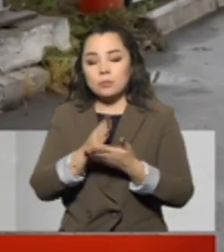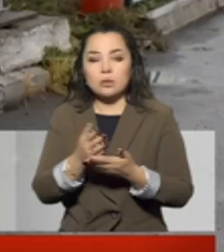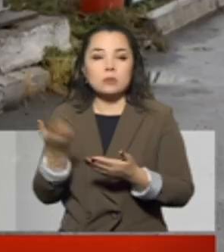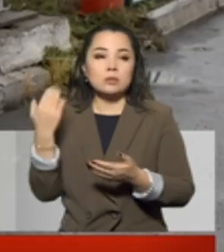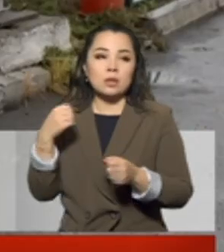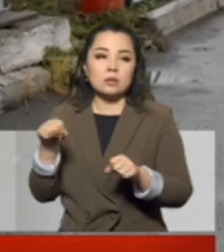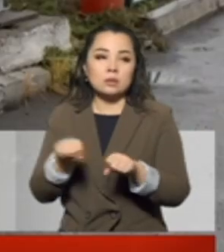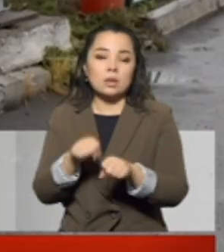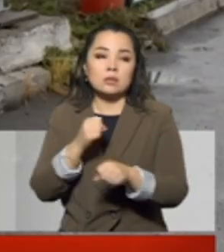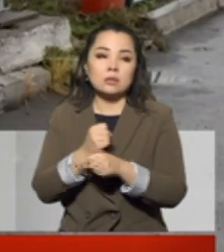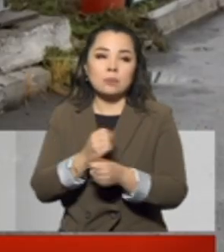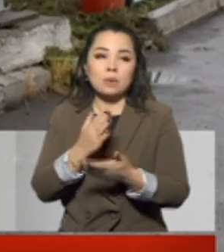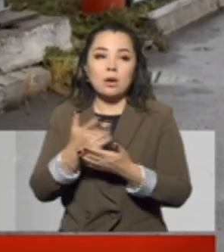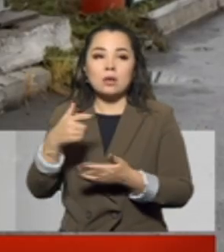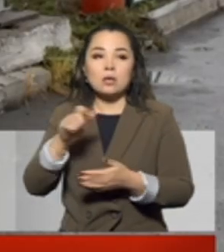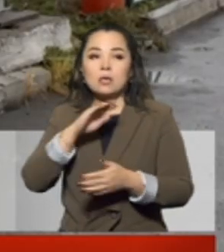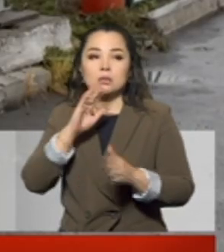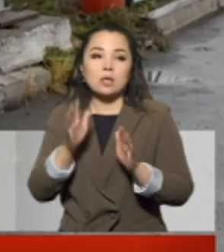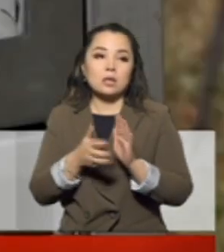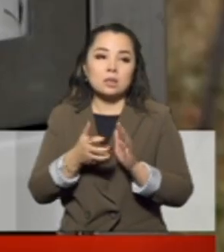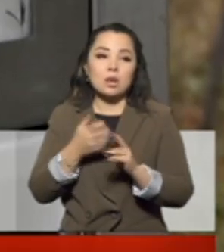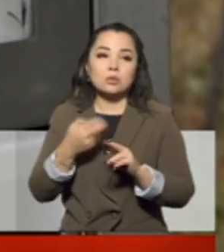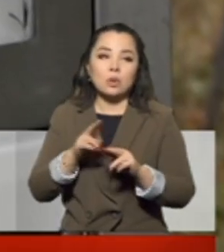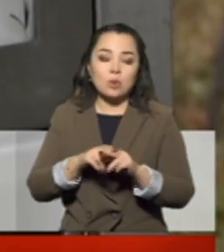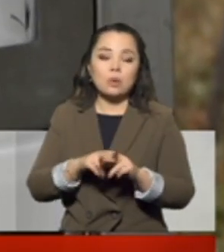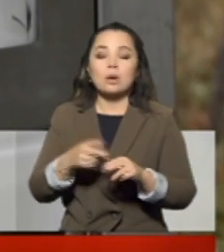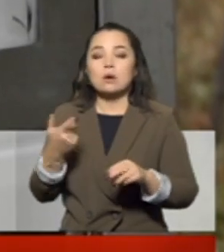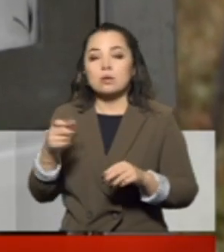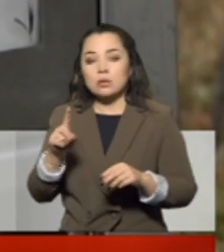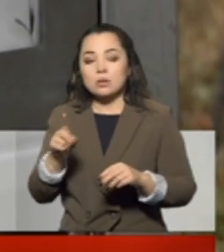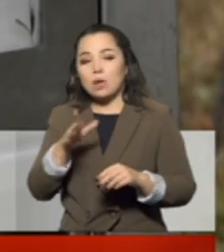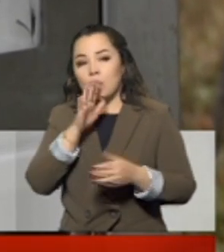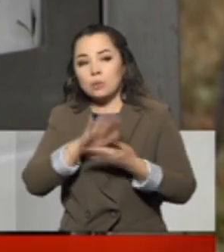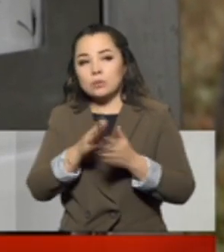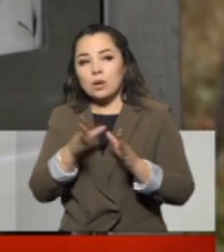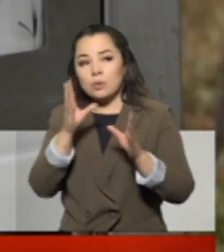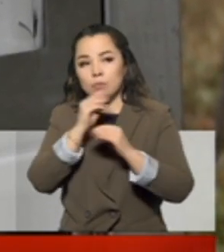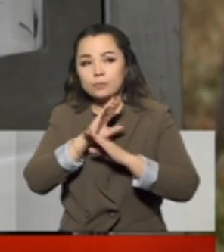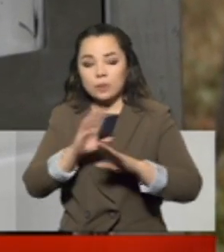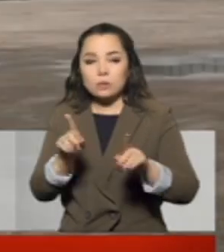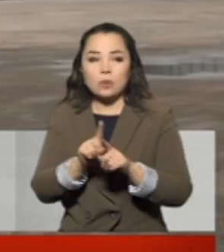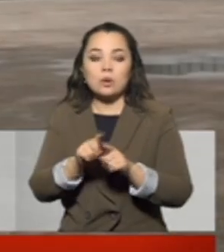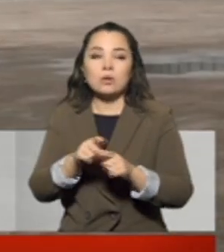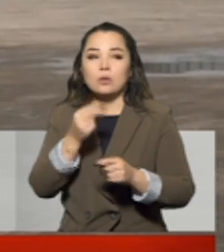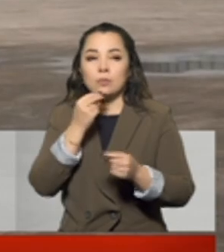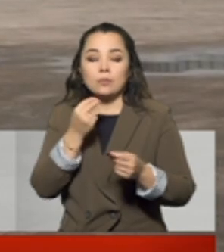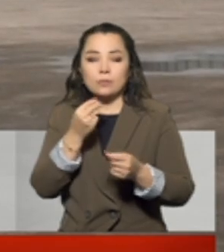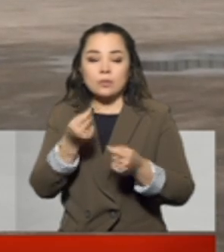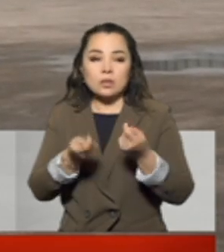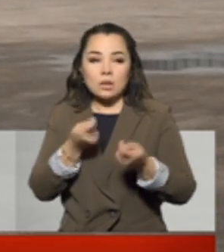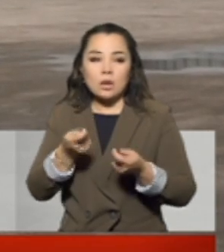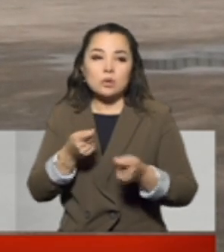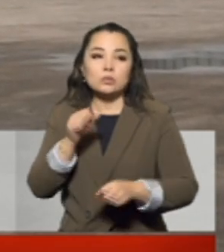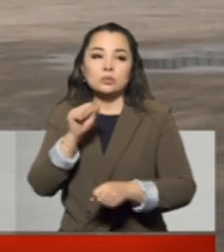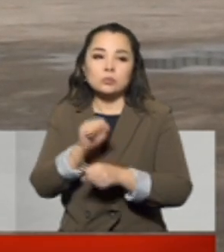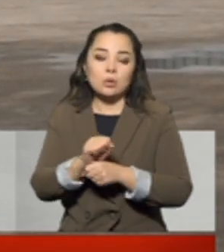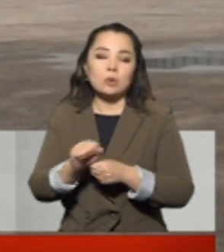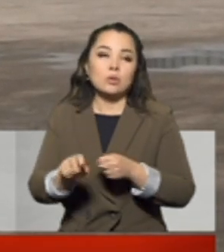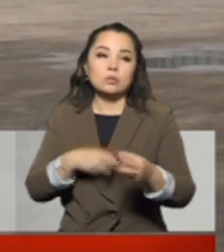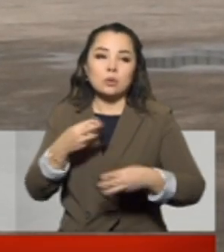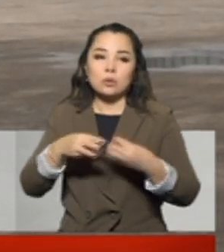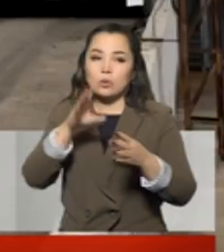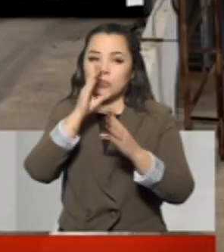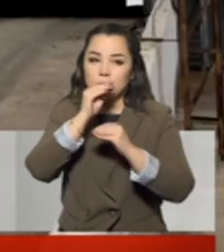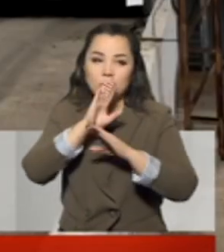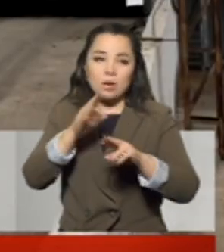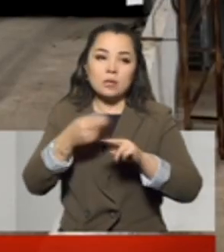алғанбыз. Газ тапшылығы жығылғанға жұдырық болып тұр. Көгілдір отын уақытылы келмей қалған күні астық кептіретін орындардың жұмысы тоқтайды. Енді элеватор